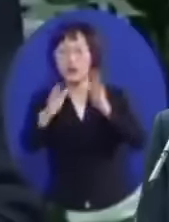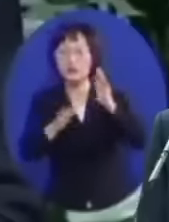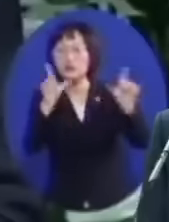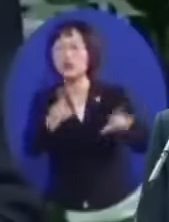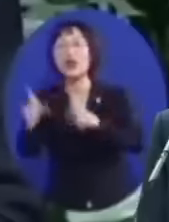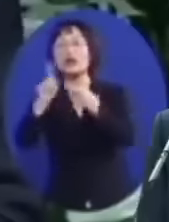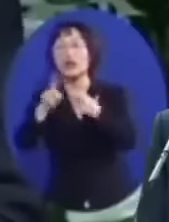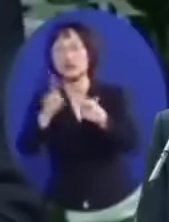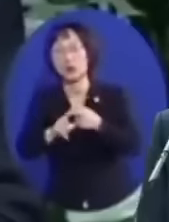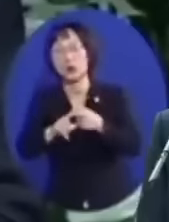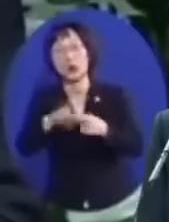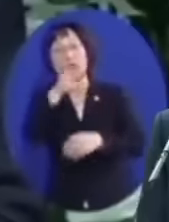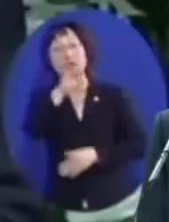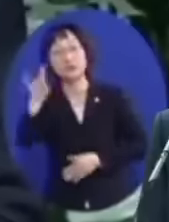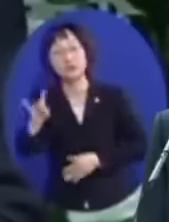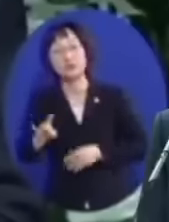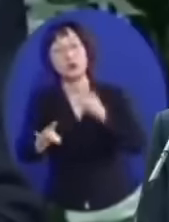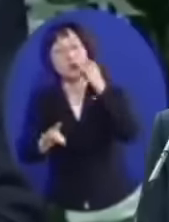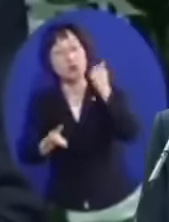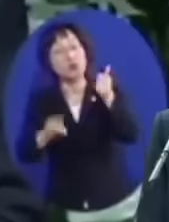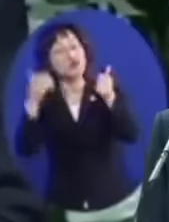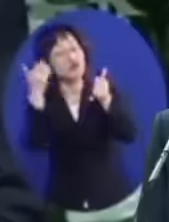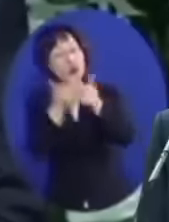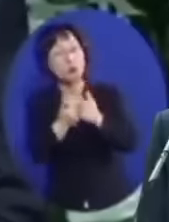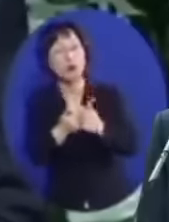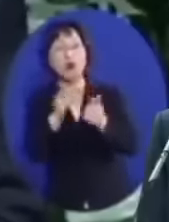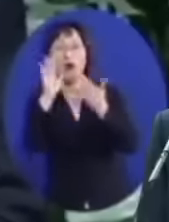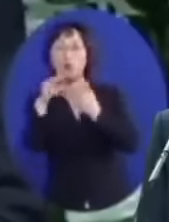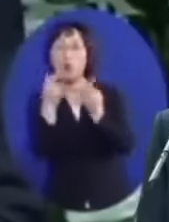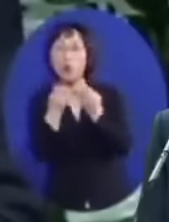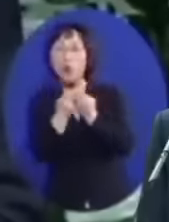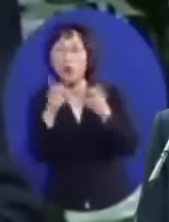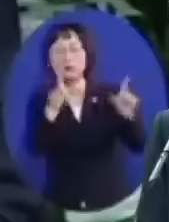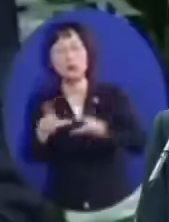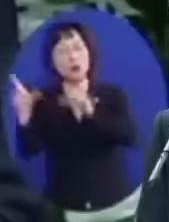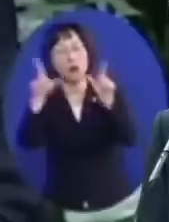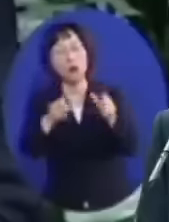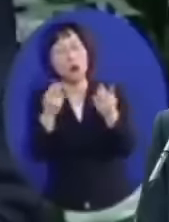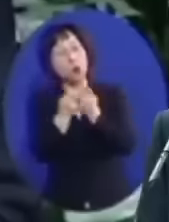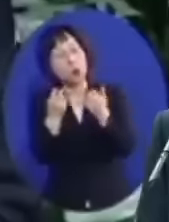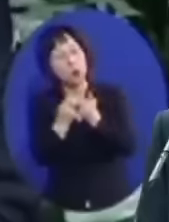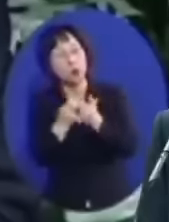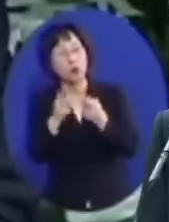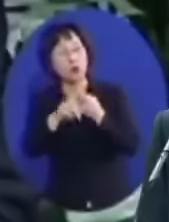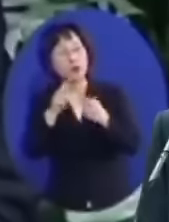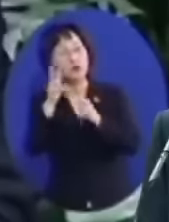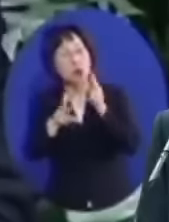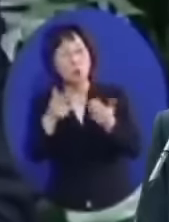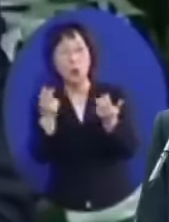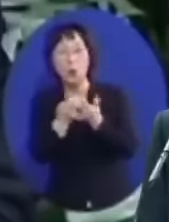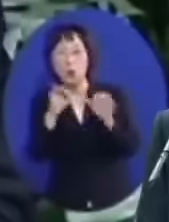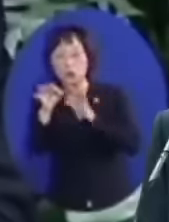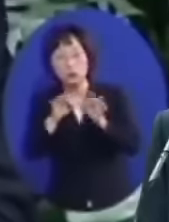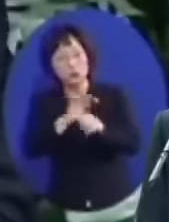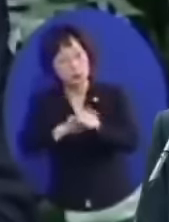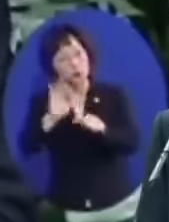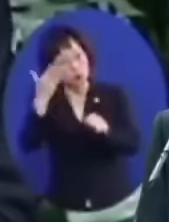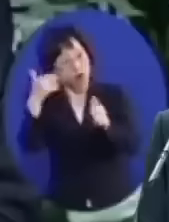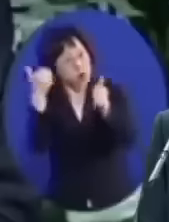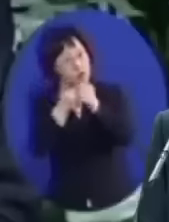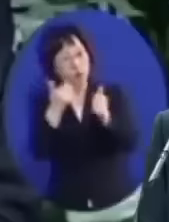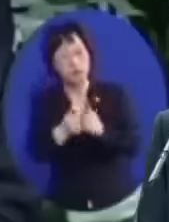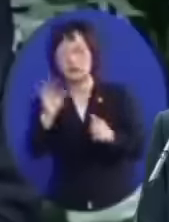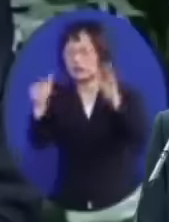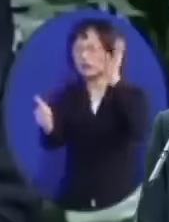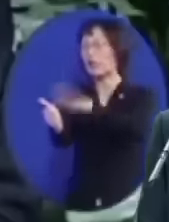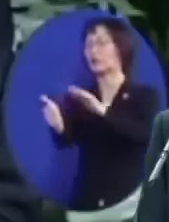종종 물었습니다. 어떻게 살아갈 수가 있습니까? 장사가 됩니까? 사업을 어떻게 해야 됩니까? 공부는 안